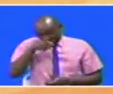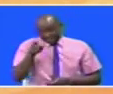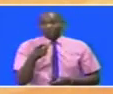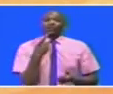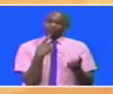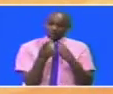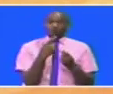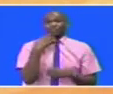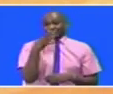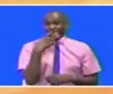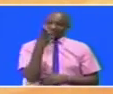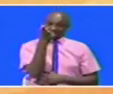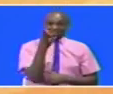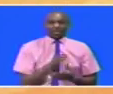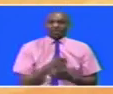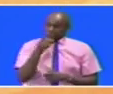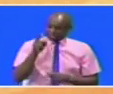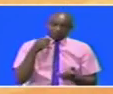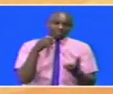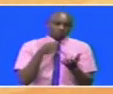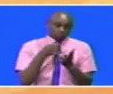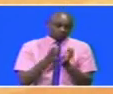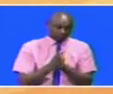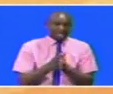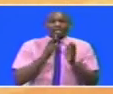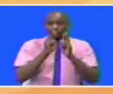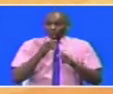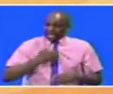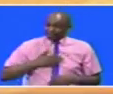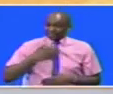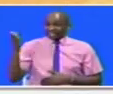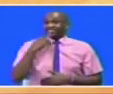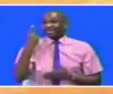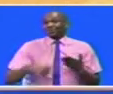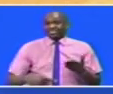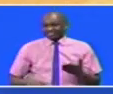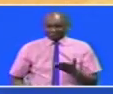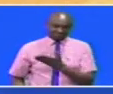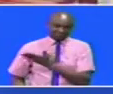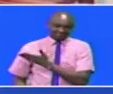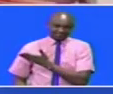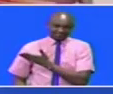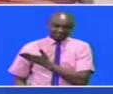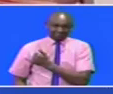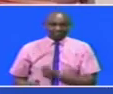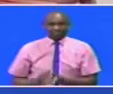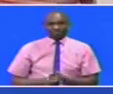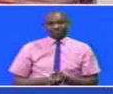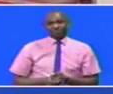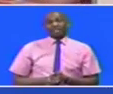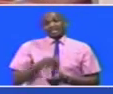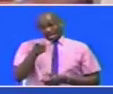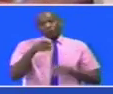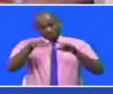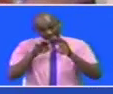mwa waliokuwa wakiomboleza. Mwanahabari Paul Nabiswa na taarifa hiyo. Rafiki ya kila mtu